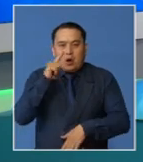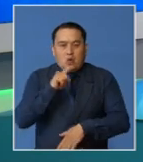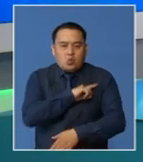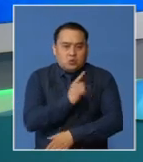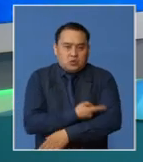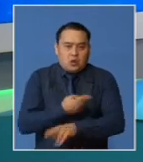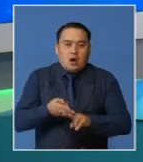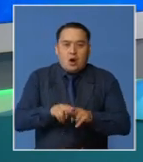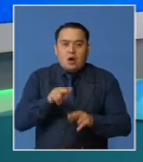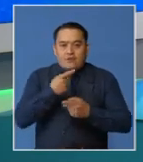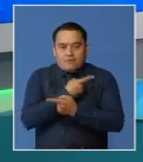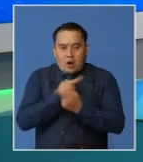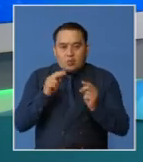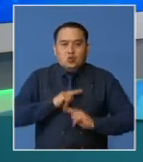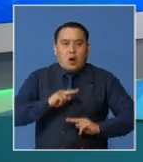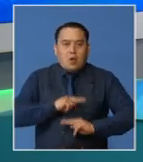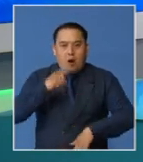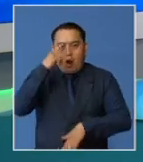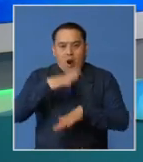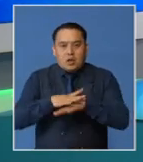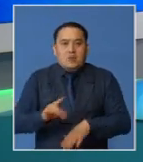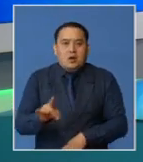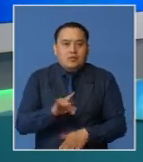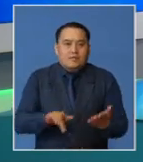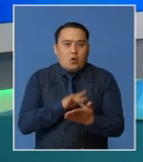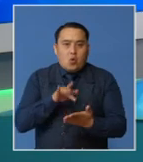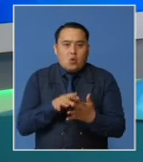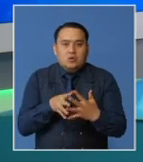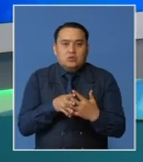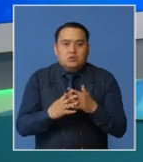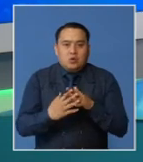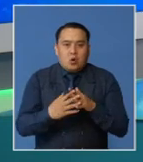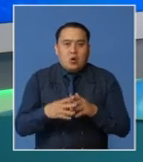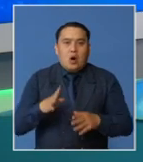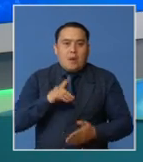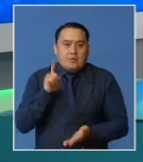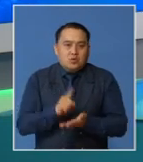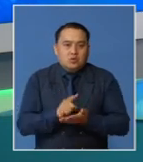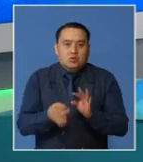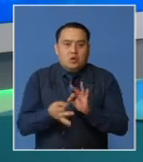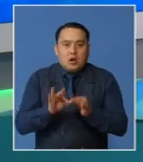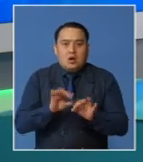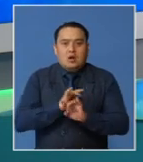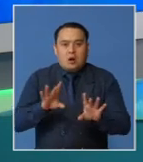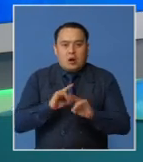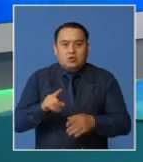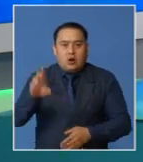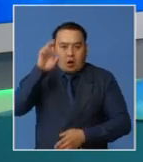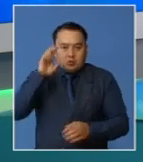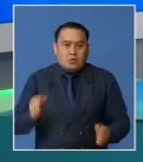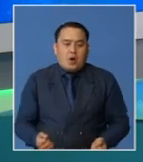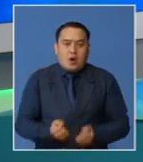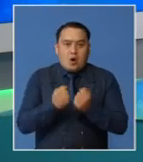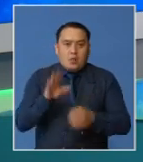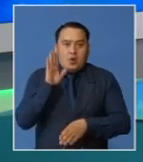усилить информационную работу в данной сфере. Акимы районов, городов и сельских округов должны доходчиво разъяснить государственную поддержку в